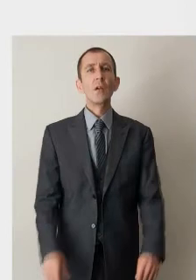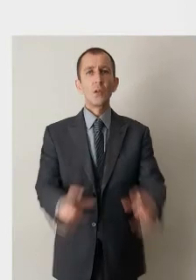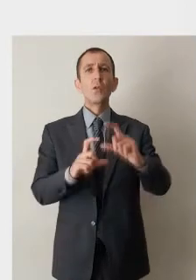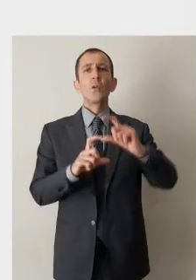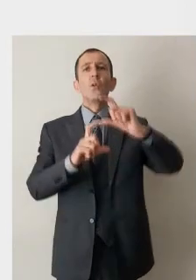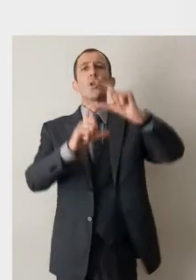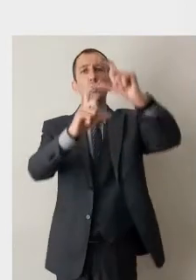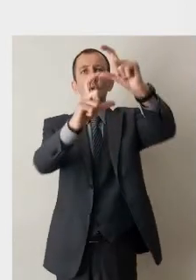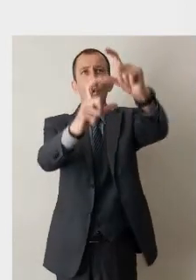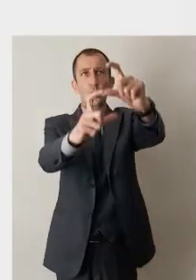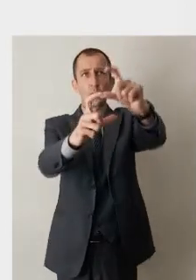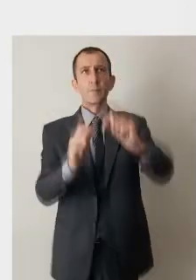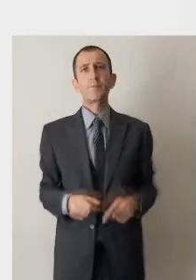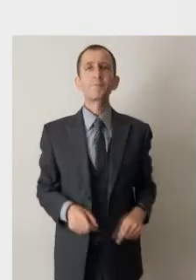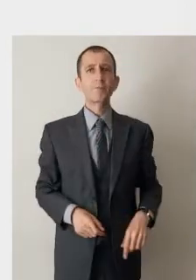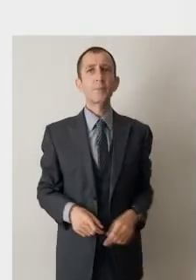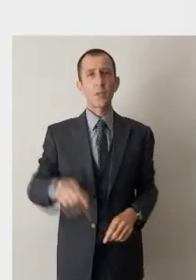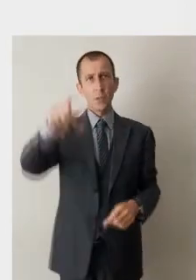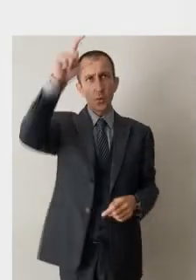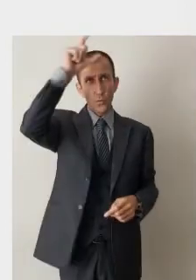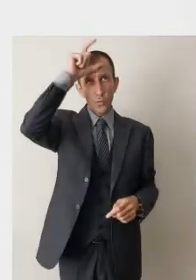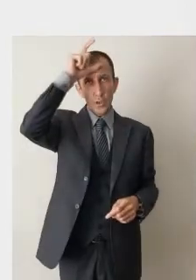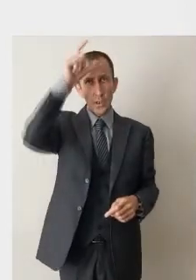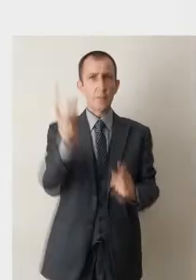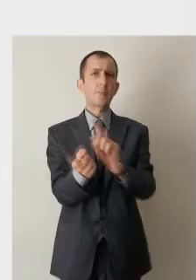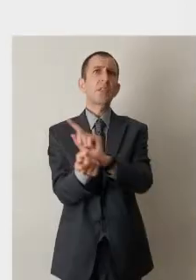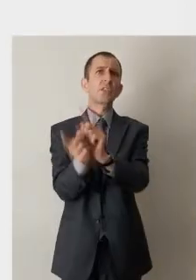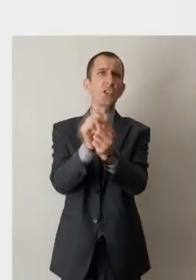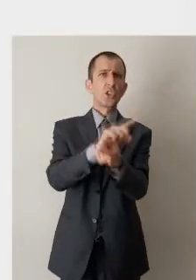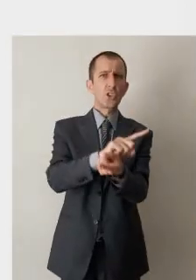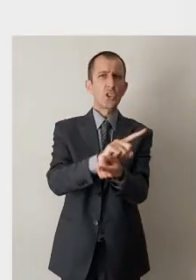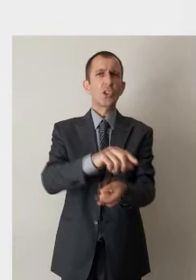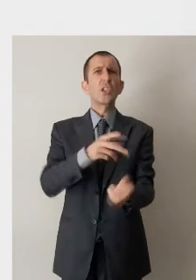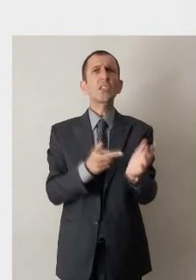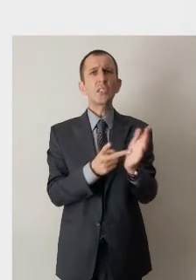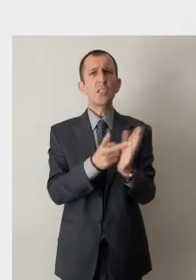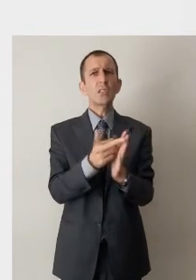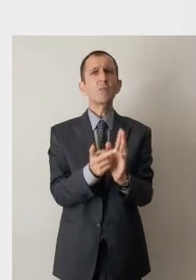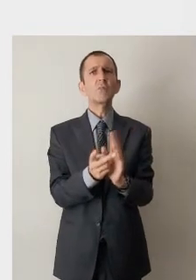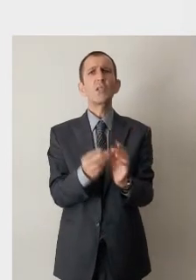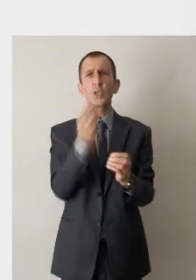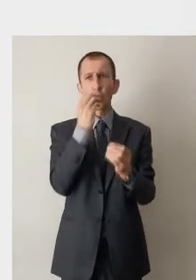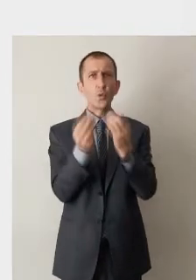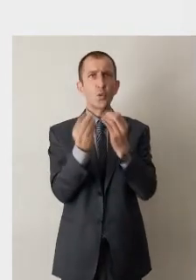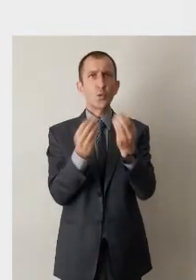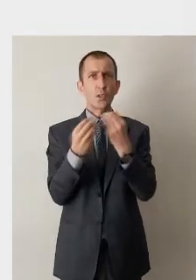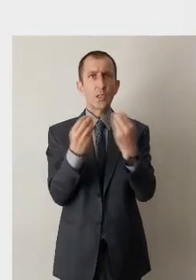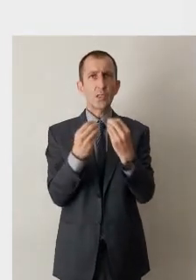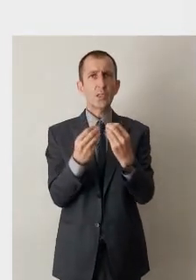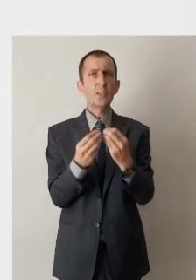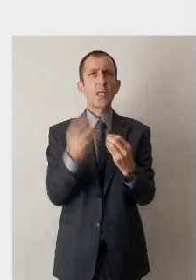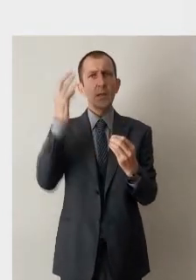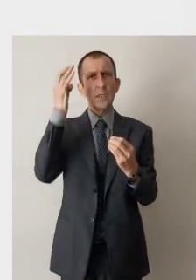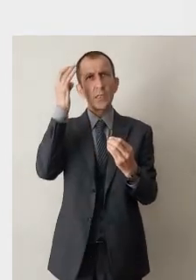Türkiye'de çeşitli tarım ürünlerinin yetiştirilmesinin başlıca nedeni aşağıdakilerden hangisidir? Tarım ürününün çeşitliliği